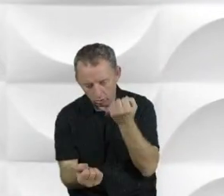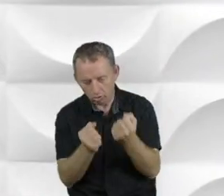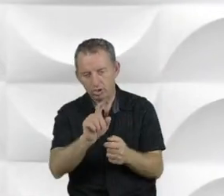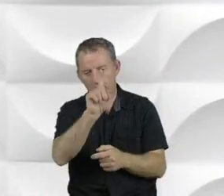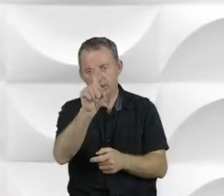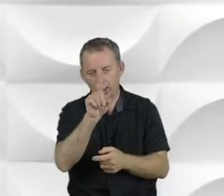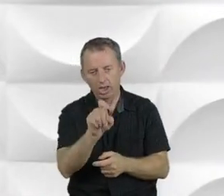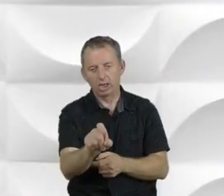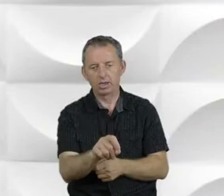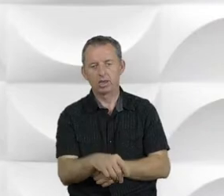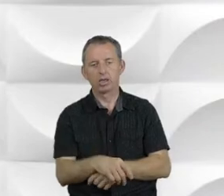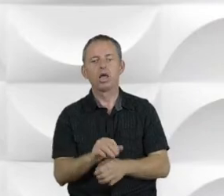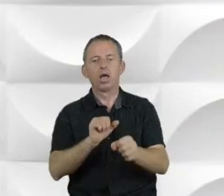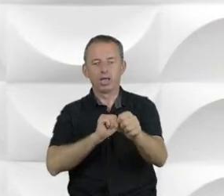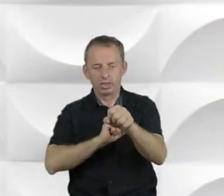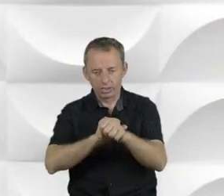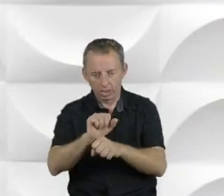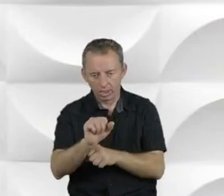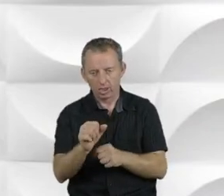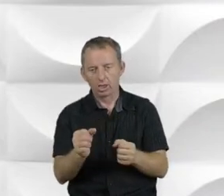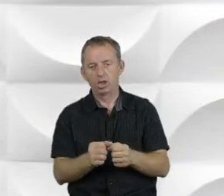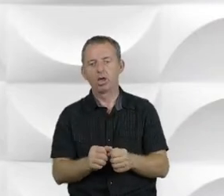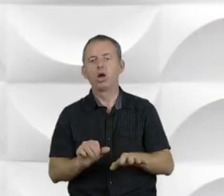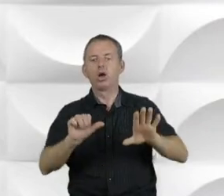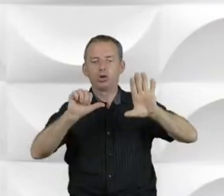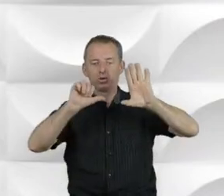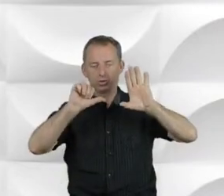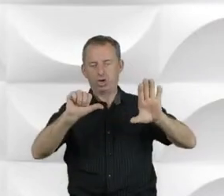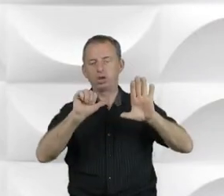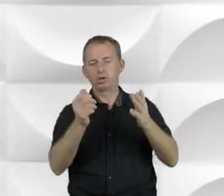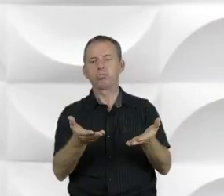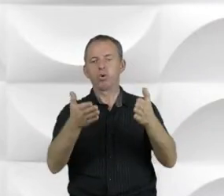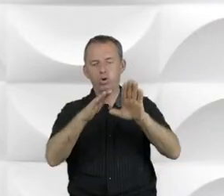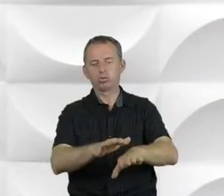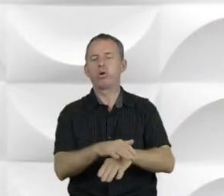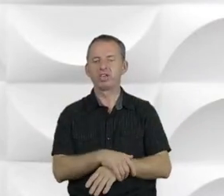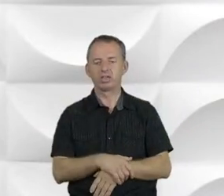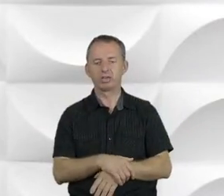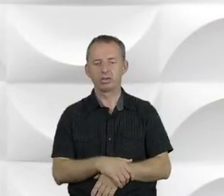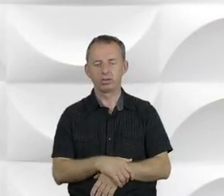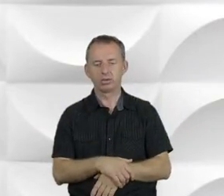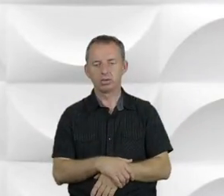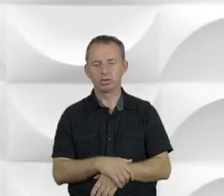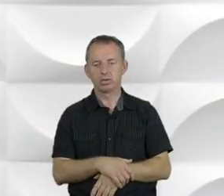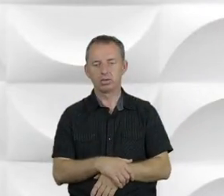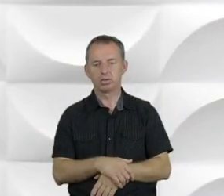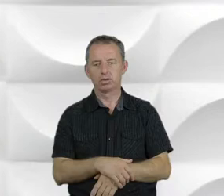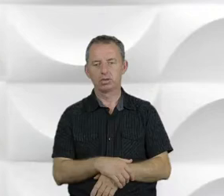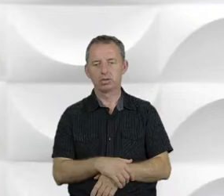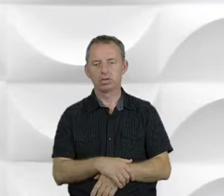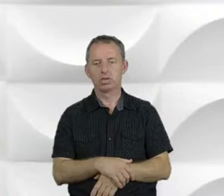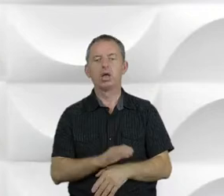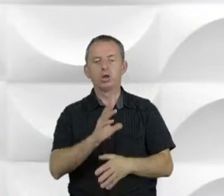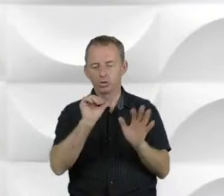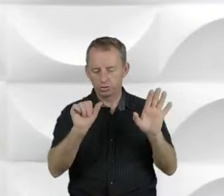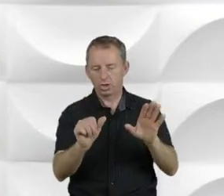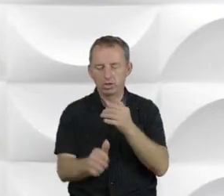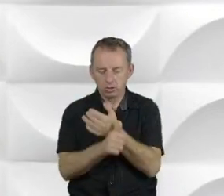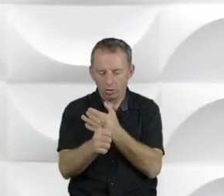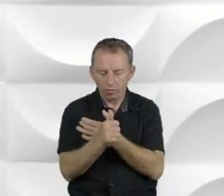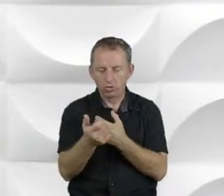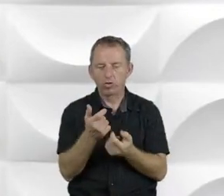zagadnieniach, jest 6 błogosławieństw. 6 aspektów tego